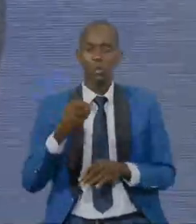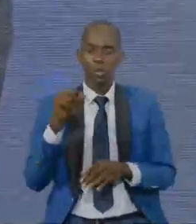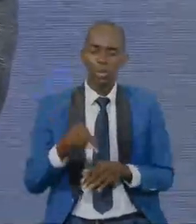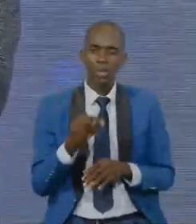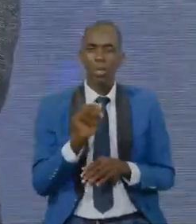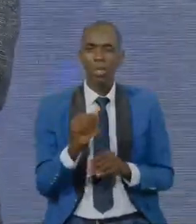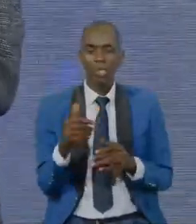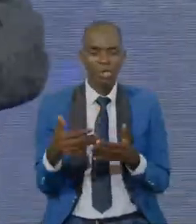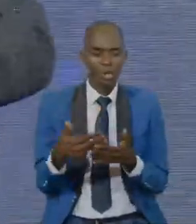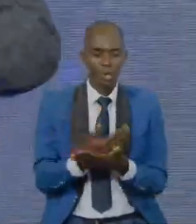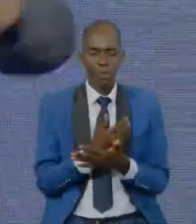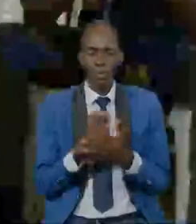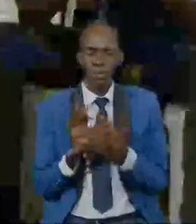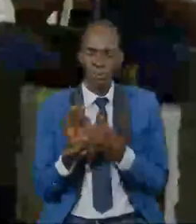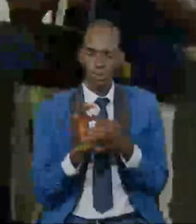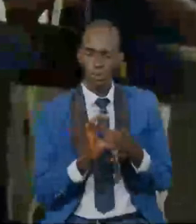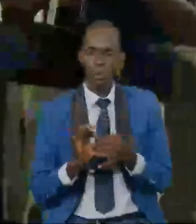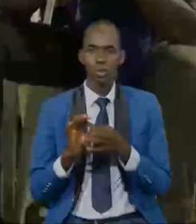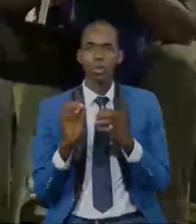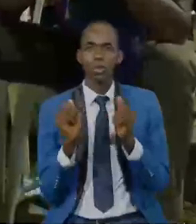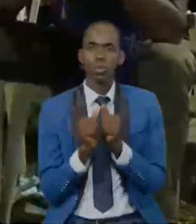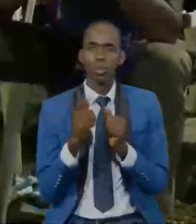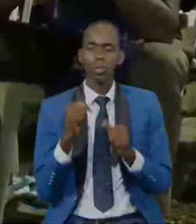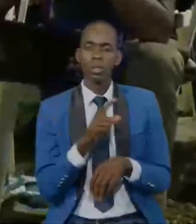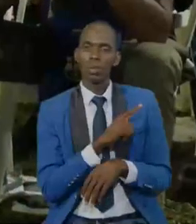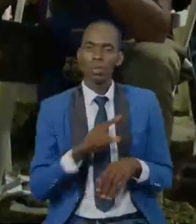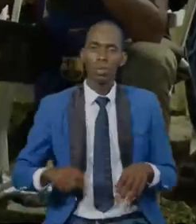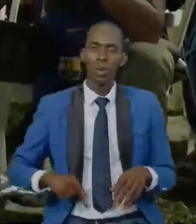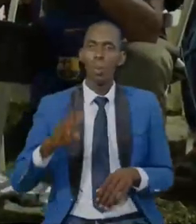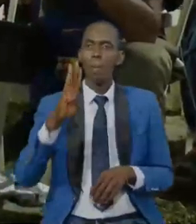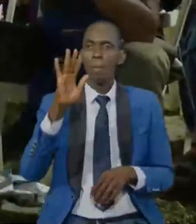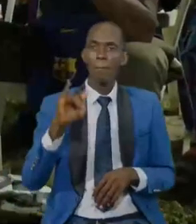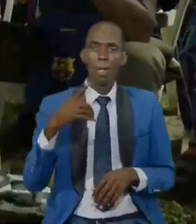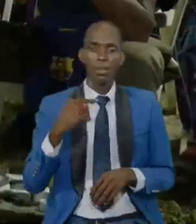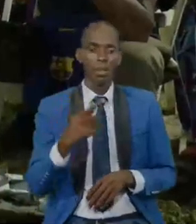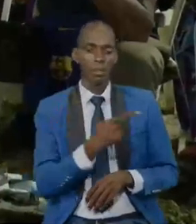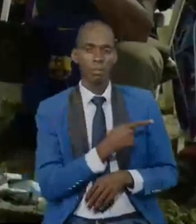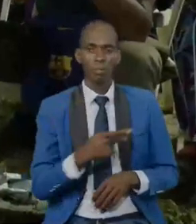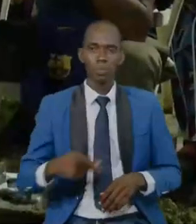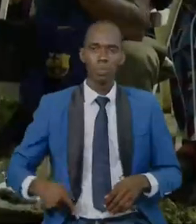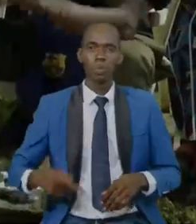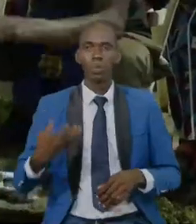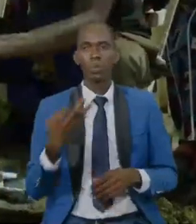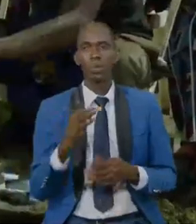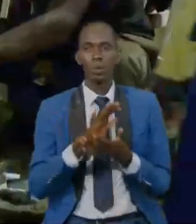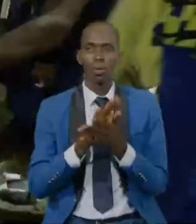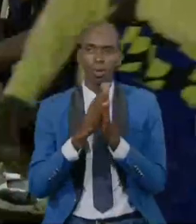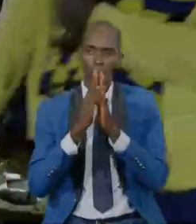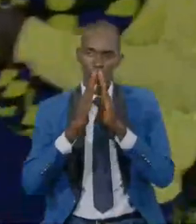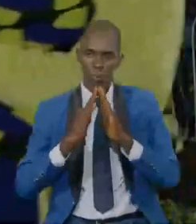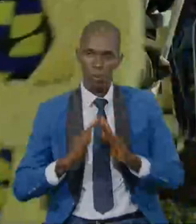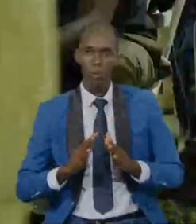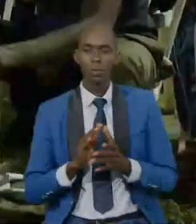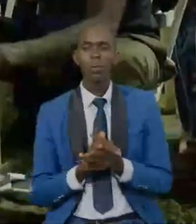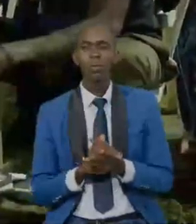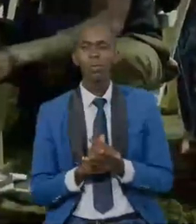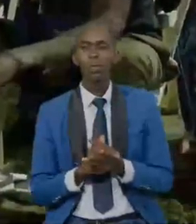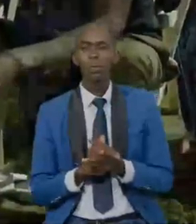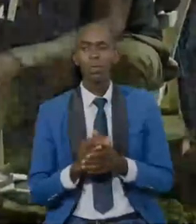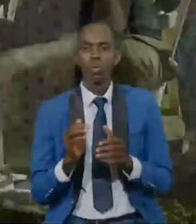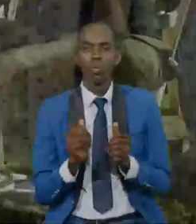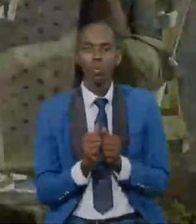paix. Il te faut une nouvelle relation avec le Seigneur, par le prince